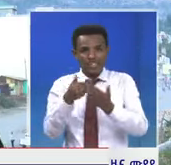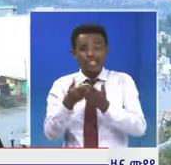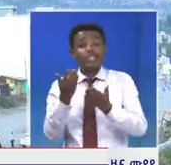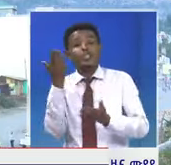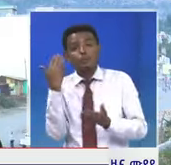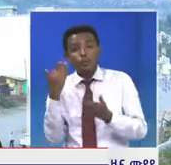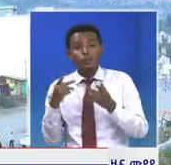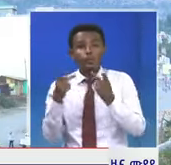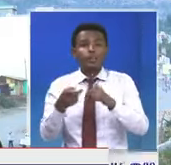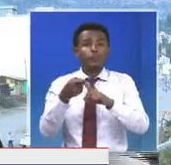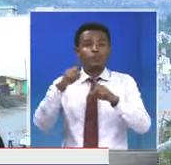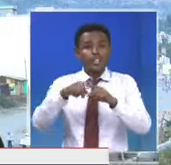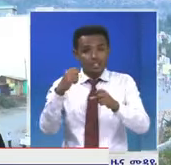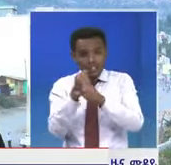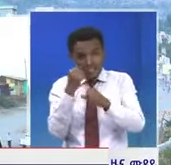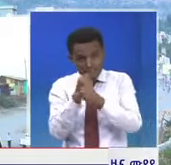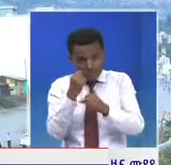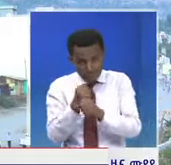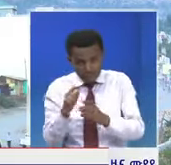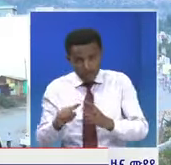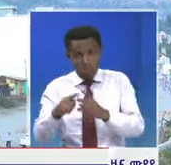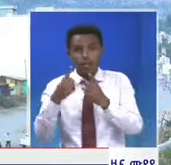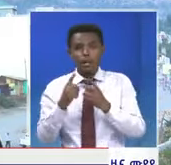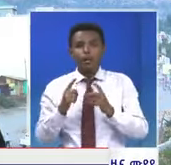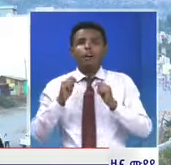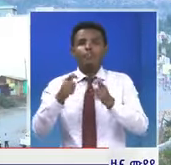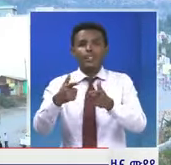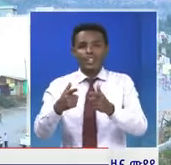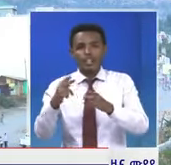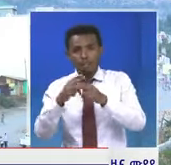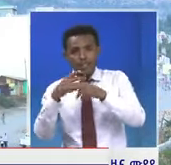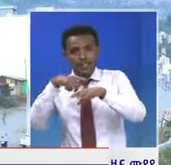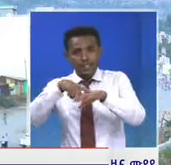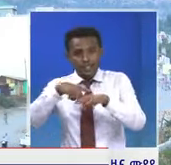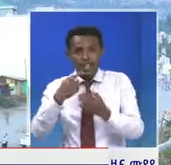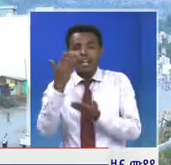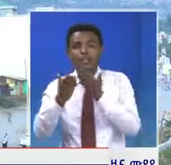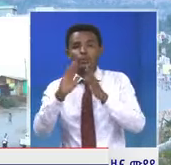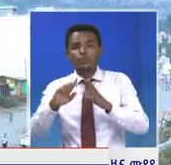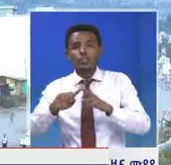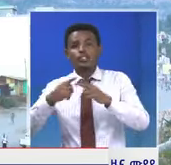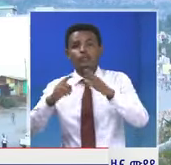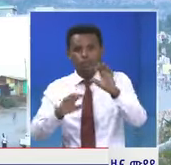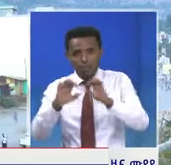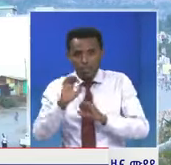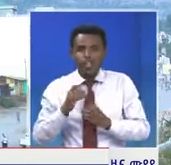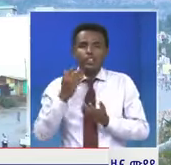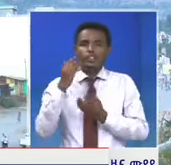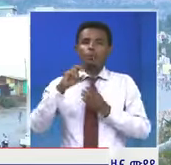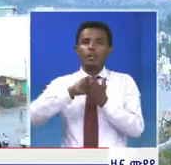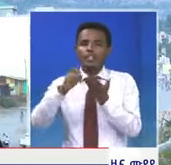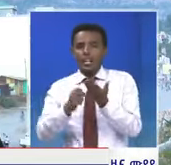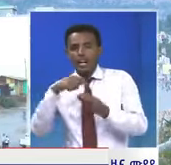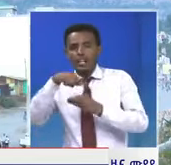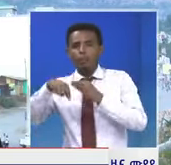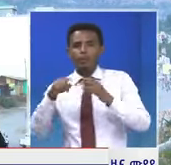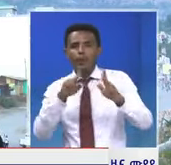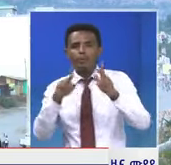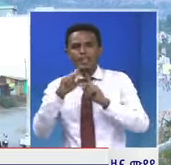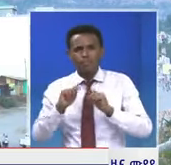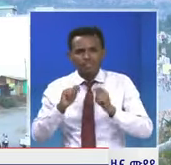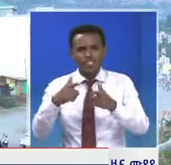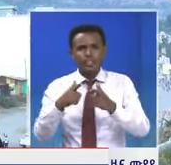ስራ ተጀምሯል። ስለዚህ በአፋጣኝና በአጭር ጊዜ እነዚህን አገልግሎቶች እንዲጀመሩ በማድረግ የወልዲያና አካባቢው ማህበረሰብ በፍጥነት ወደ